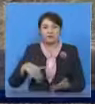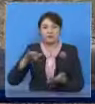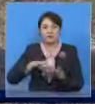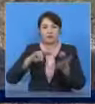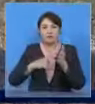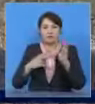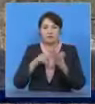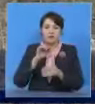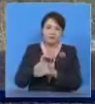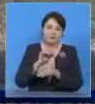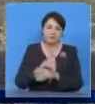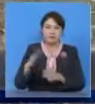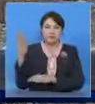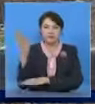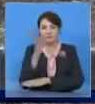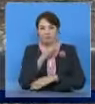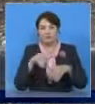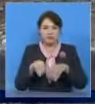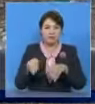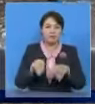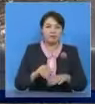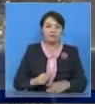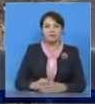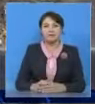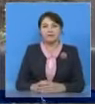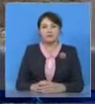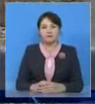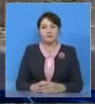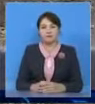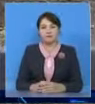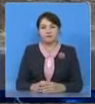запланирована дополнительная посадка деревьев. Салтанат Нургалиева, Жанна Дельсагиев, телеканал Актобе.